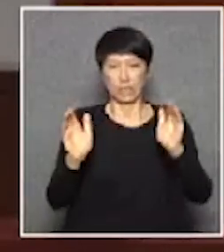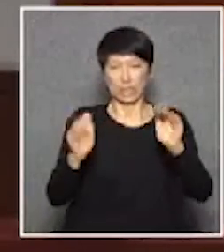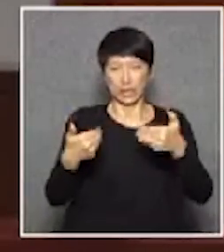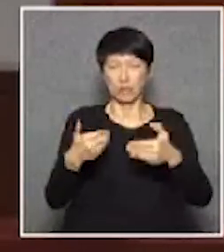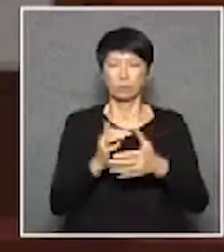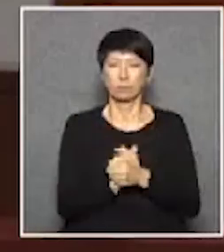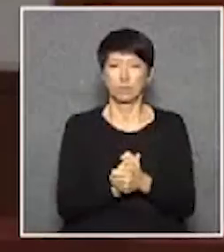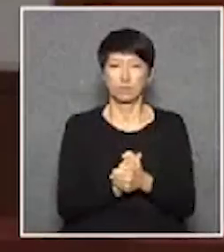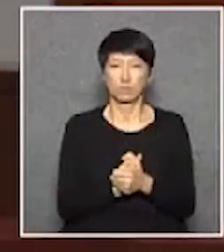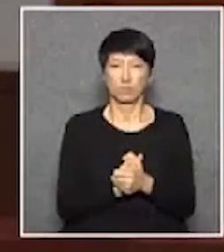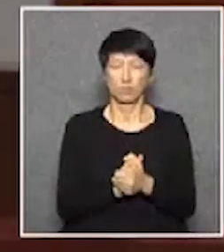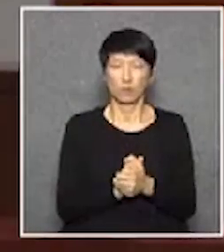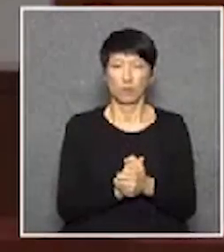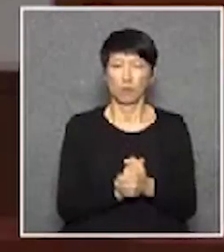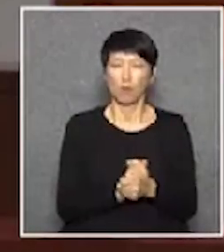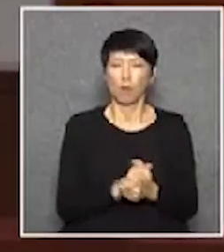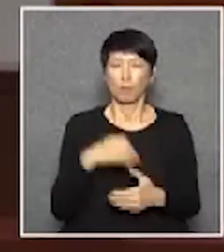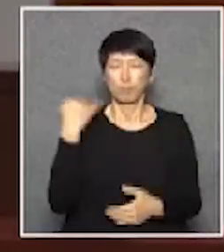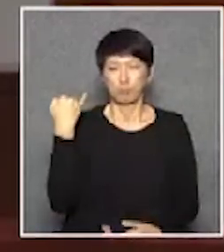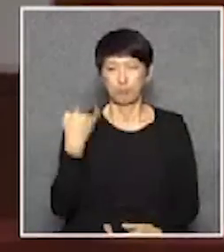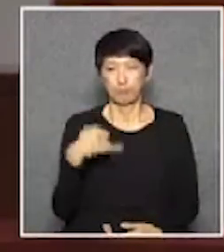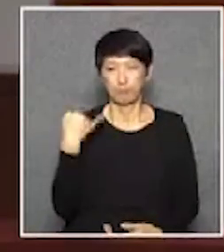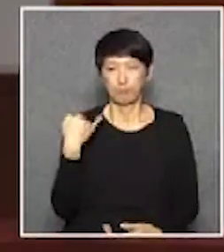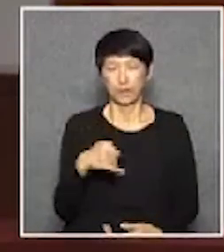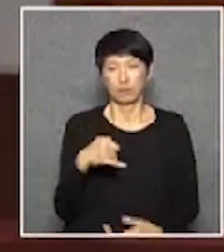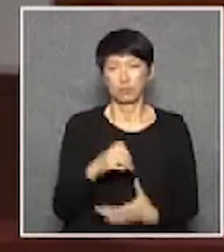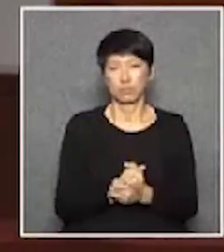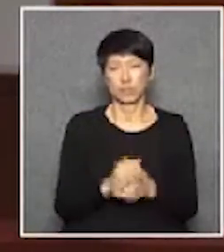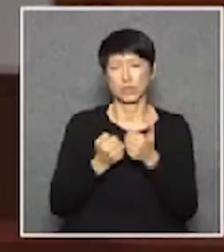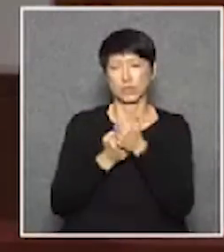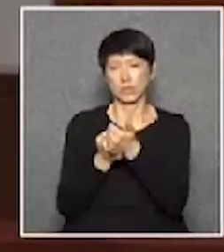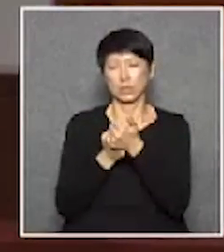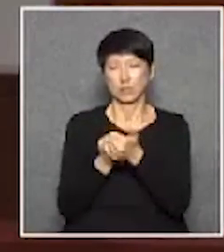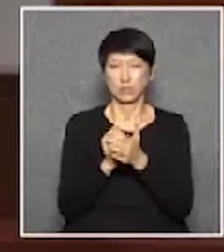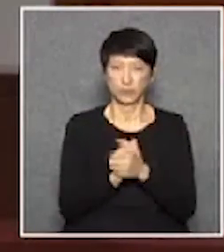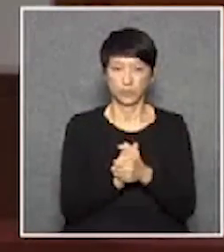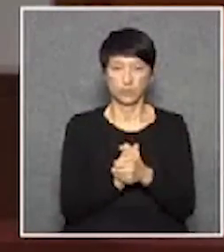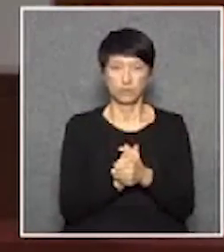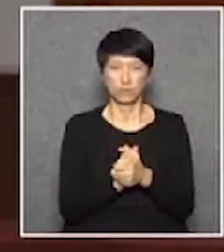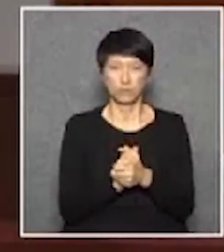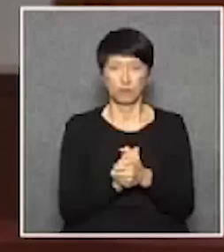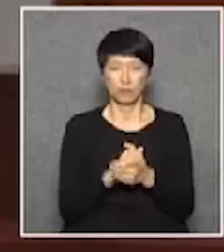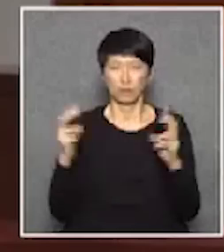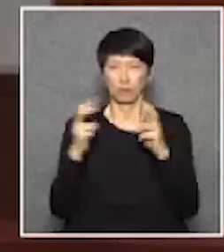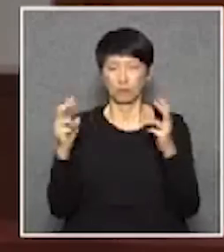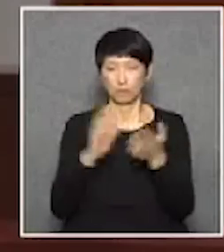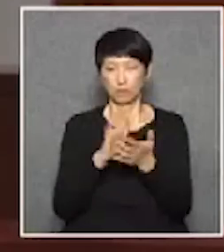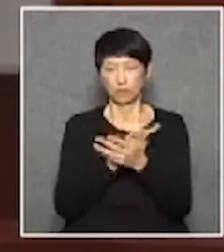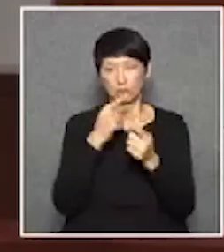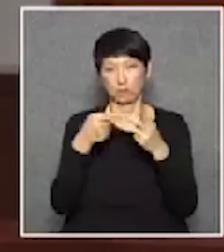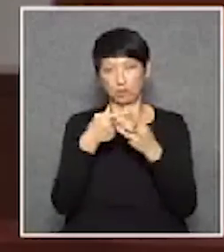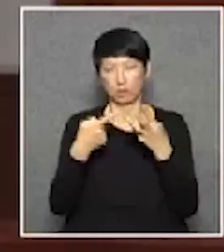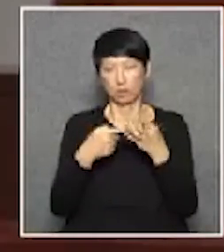邊，我哋就冇可能，係咪？即係去支持一個。即係我認識咗幾十年，我未做議員啊，